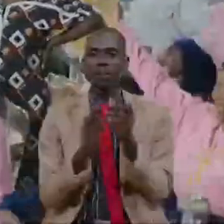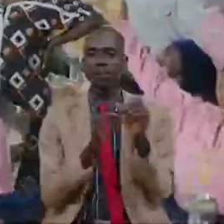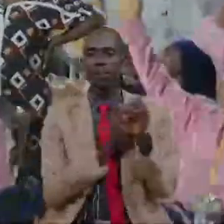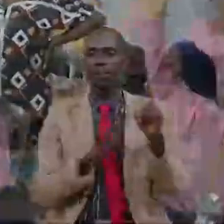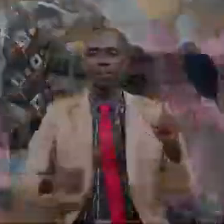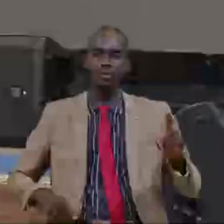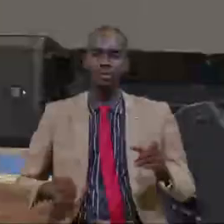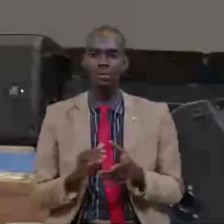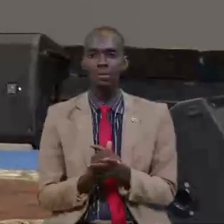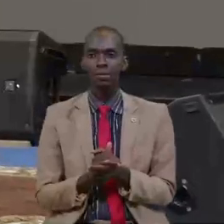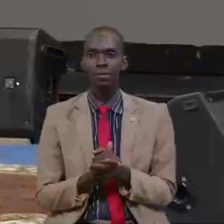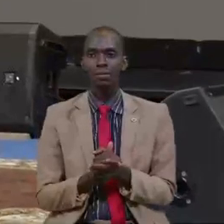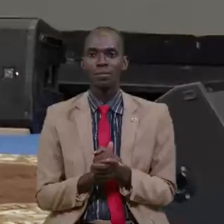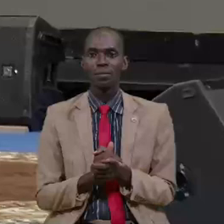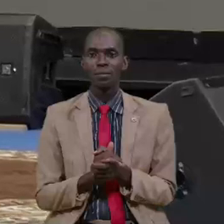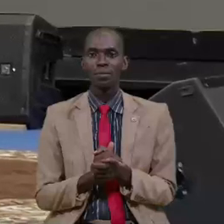Gloire à Dieu!